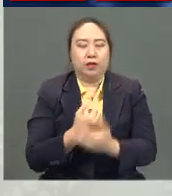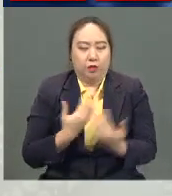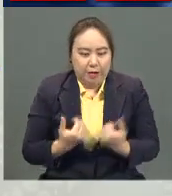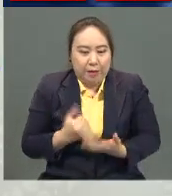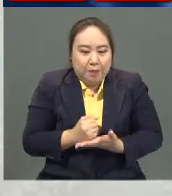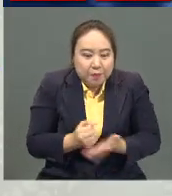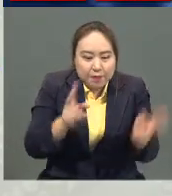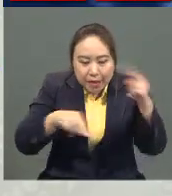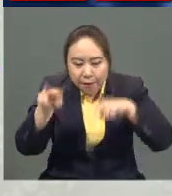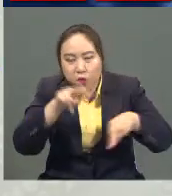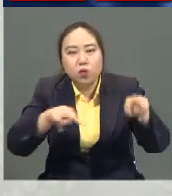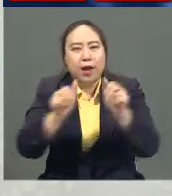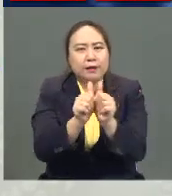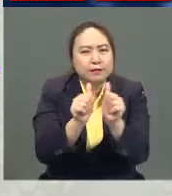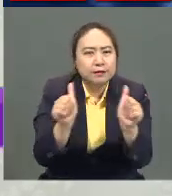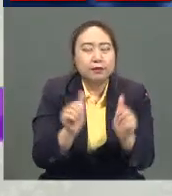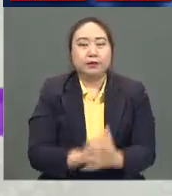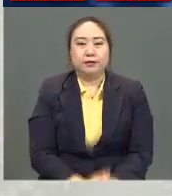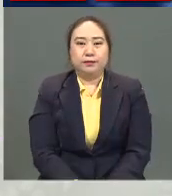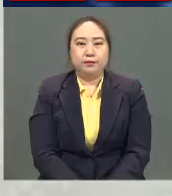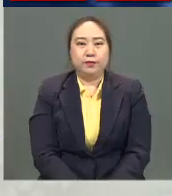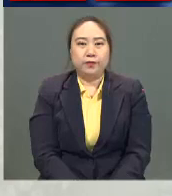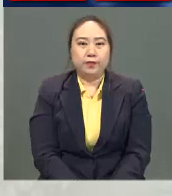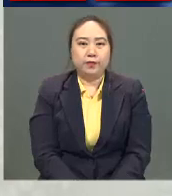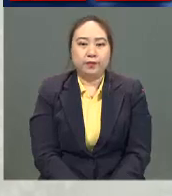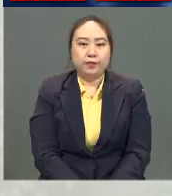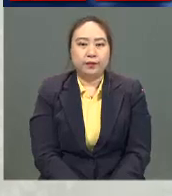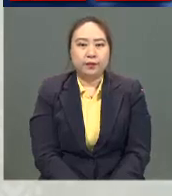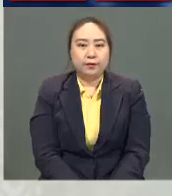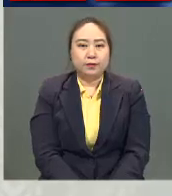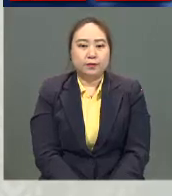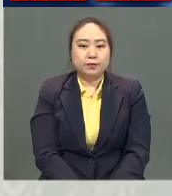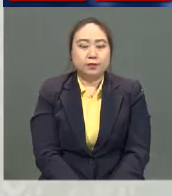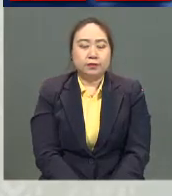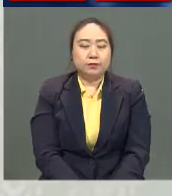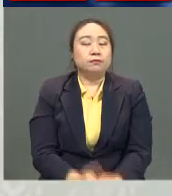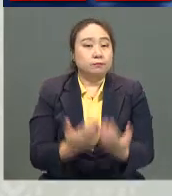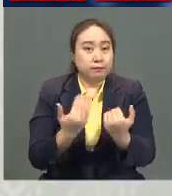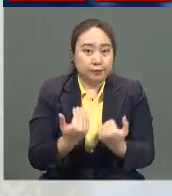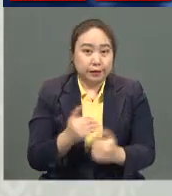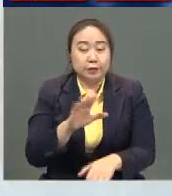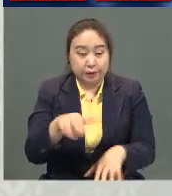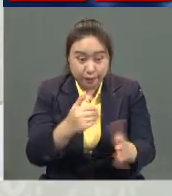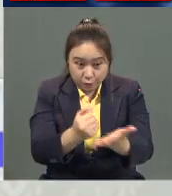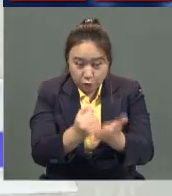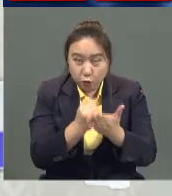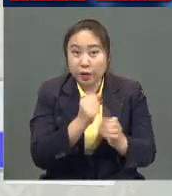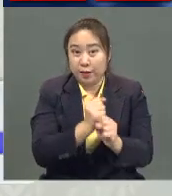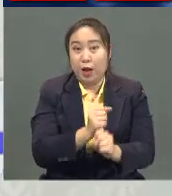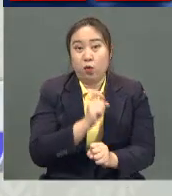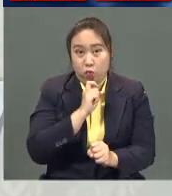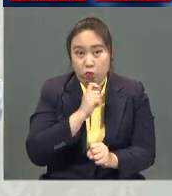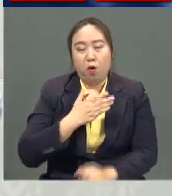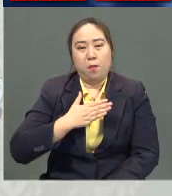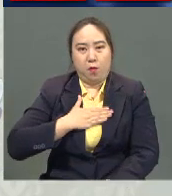ให้ดีที่สุดค่ะฟังเสียงนายกรัฐมนตรีกับประเด็นนี้กันค่ะ ตราบใดที่ยังใช้เขาในเป็นกลไกตรงนี้อยู่ผมก็ยินดีที่